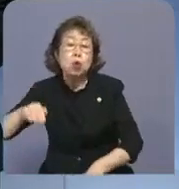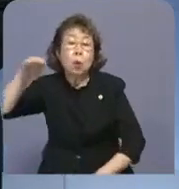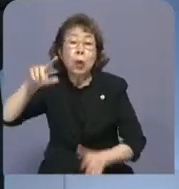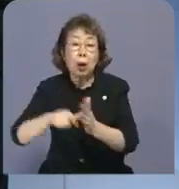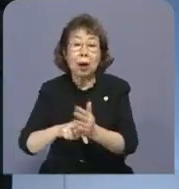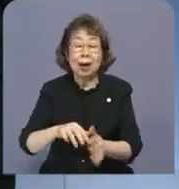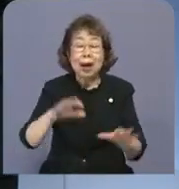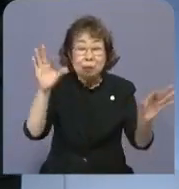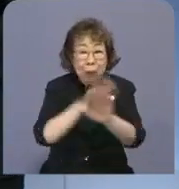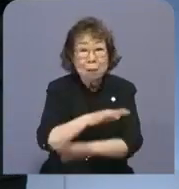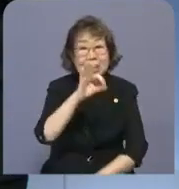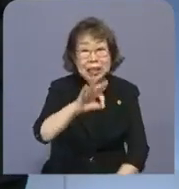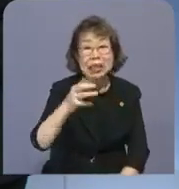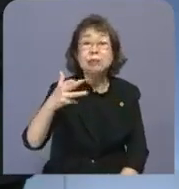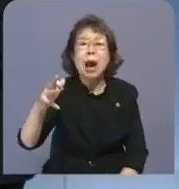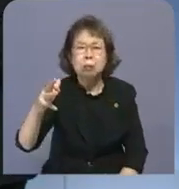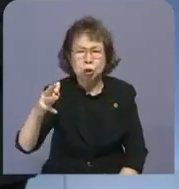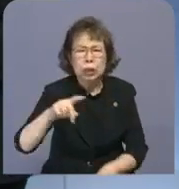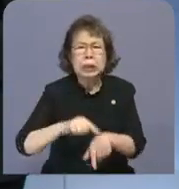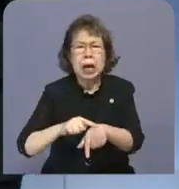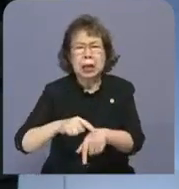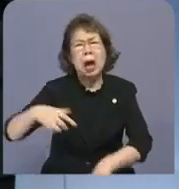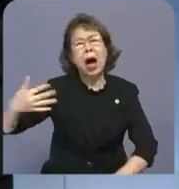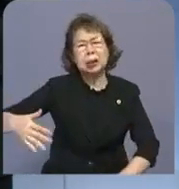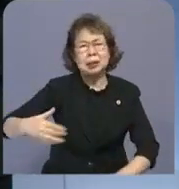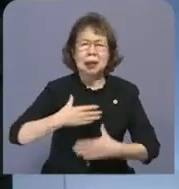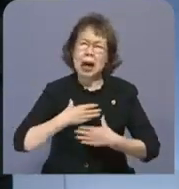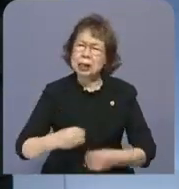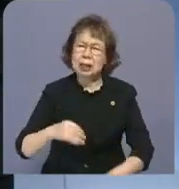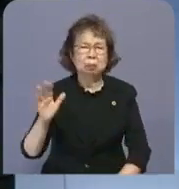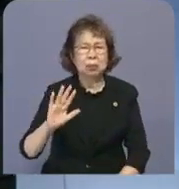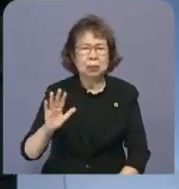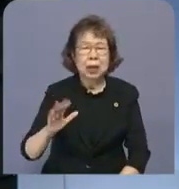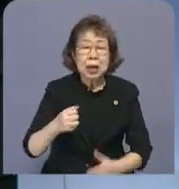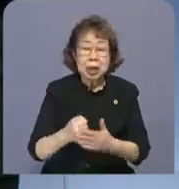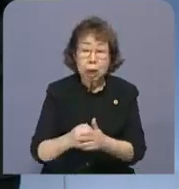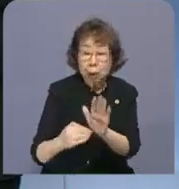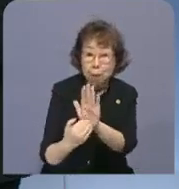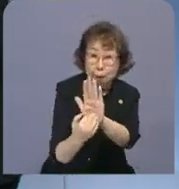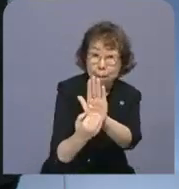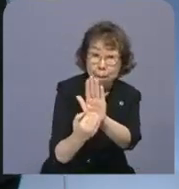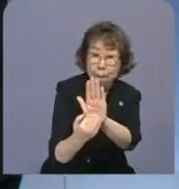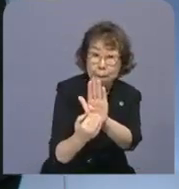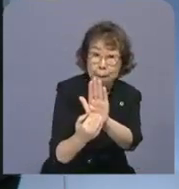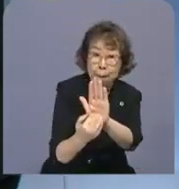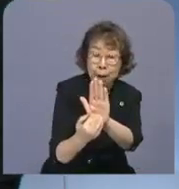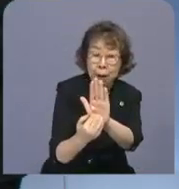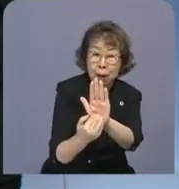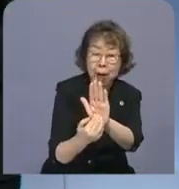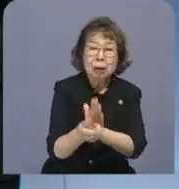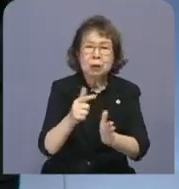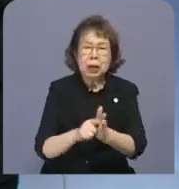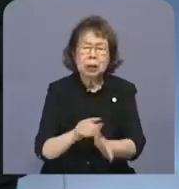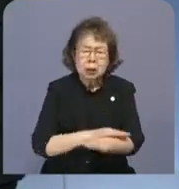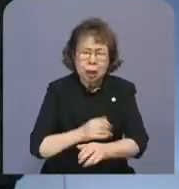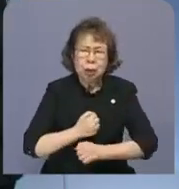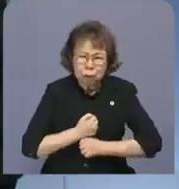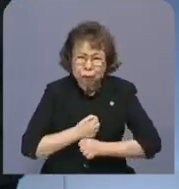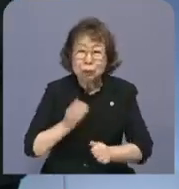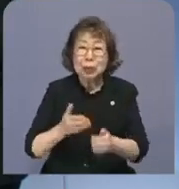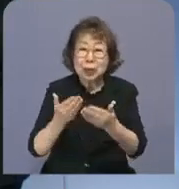18분 2 만조 시간이죠 아직까지는 rc 막의 이름만큼 침소 대비 기르기 침소 대비를 해 주시는게